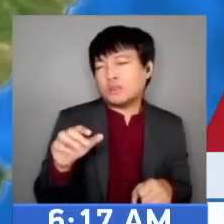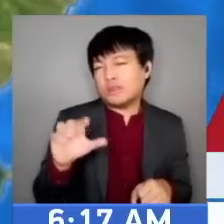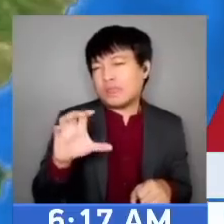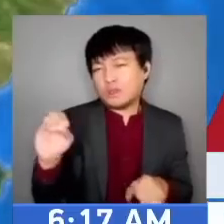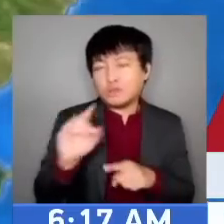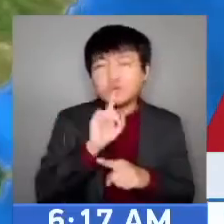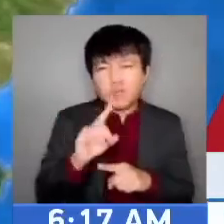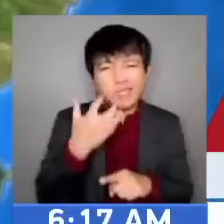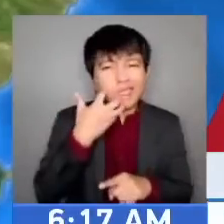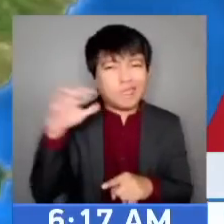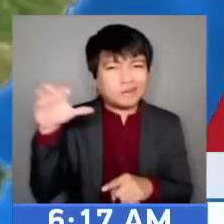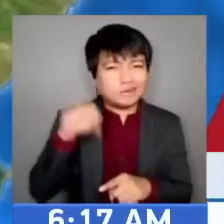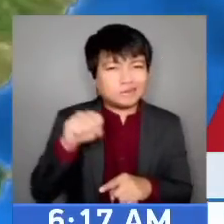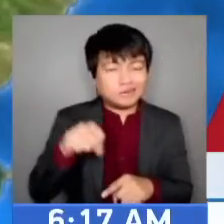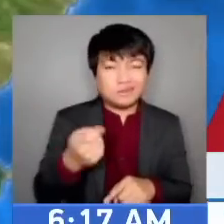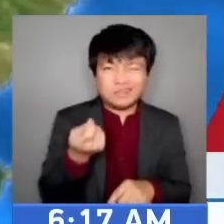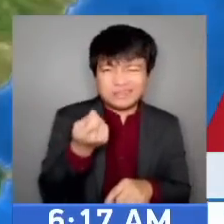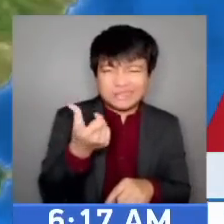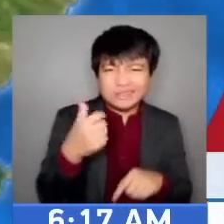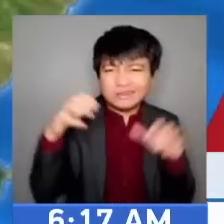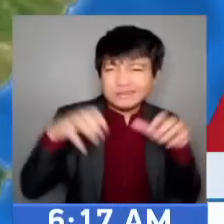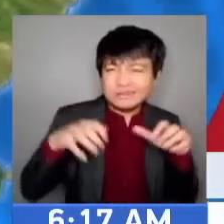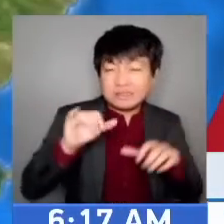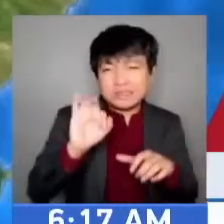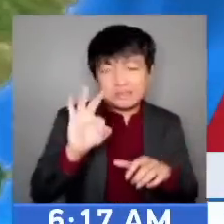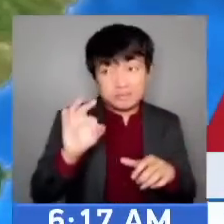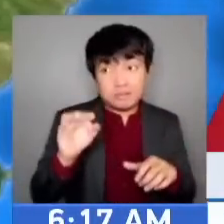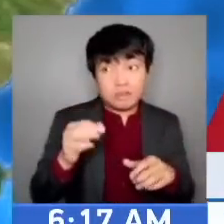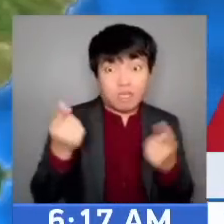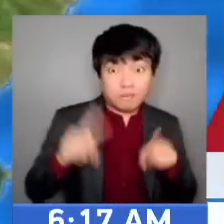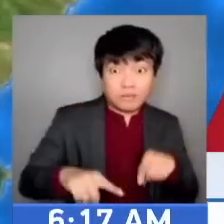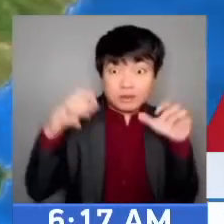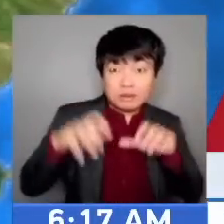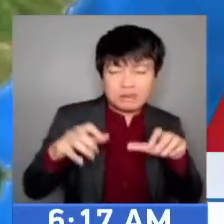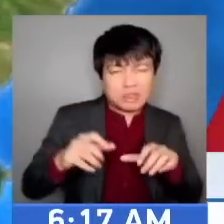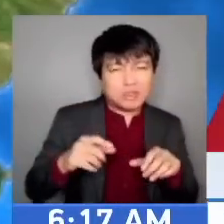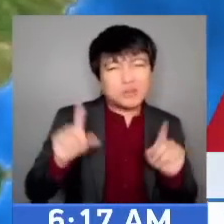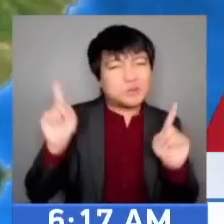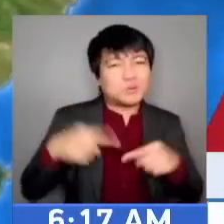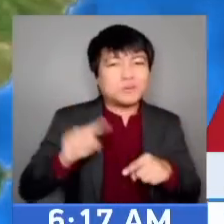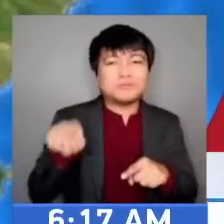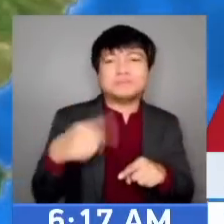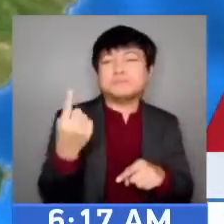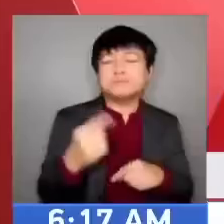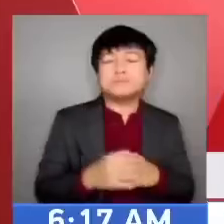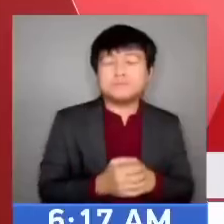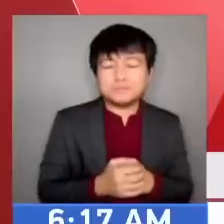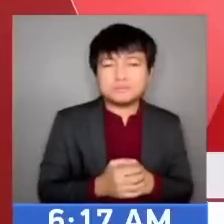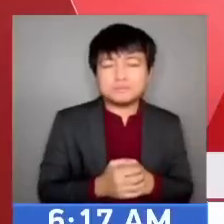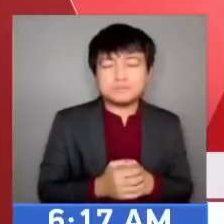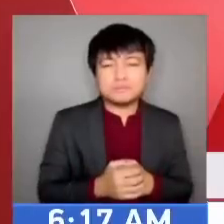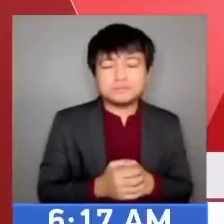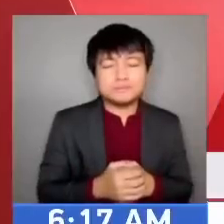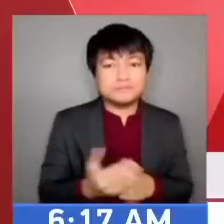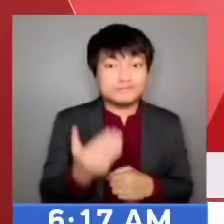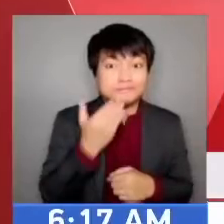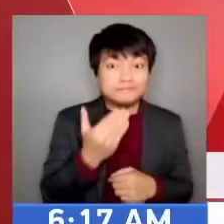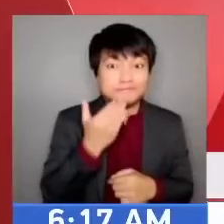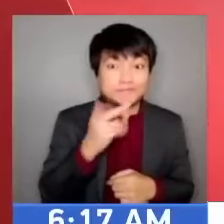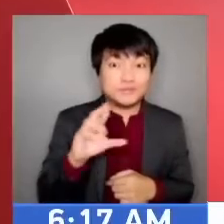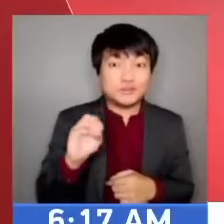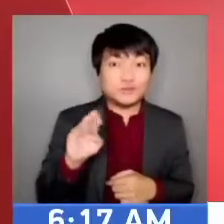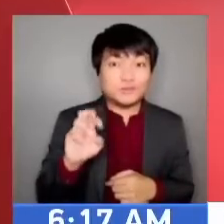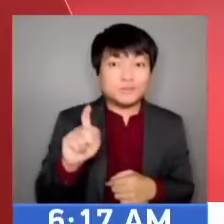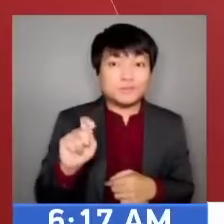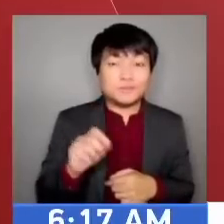ng mga pagulan kung uulan man mga mabibilis lamang ito mga dulit ng local stander storms Okay maraming salamat Robert badrina where